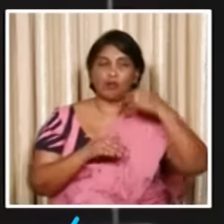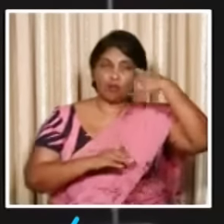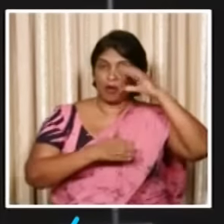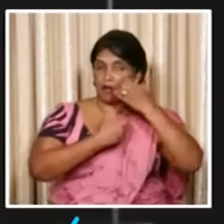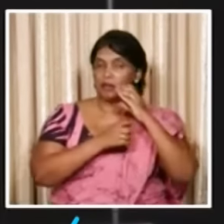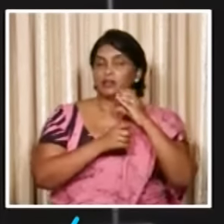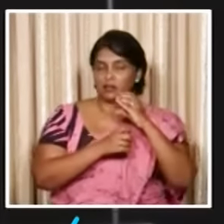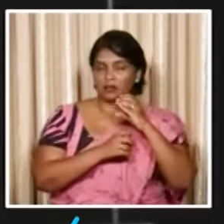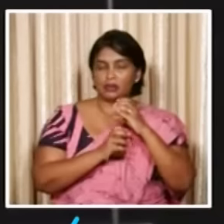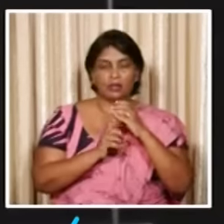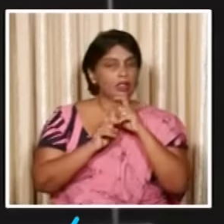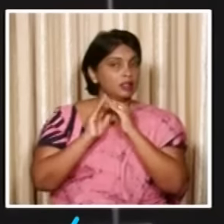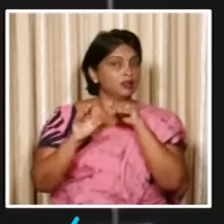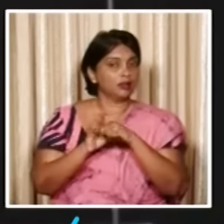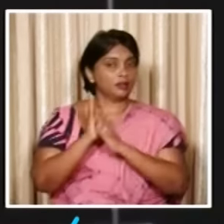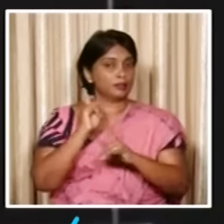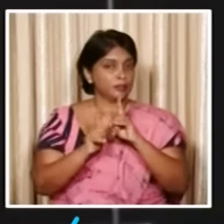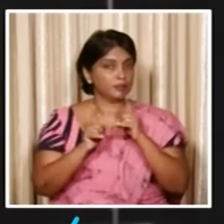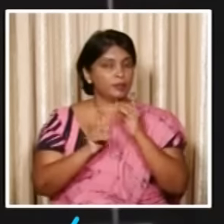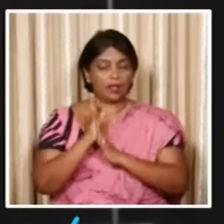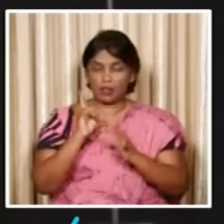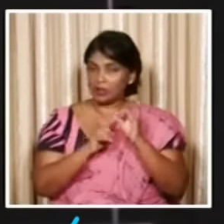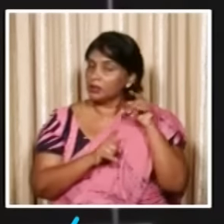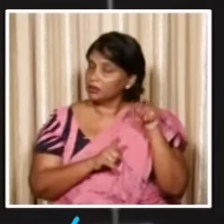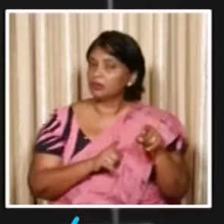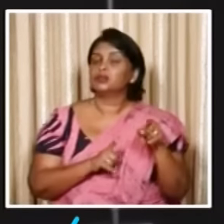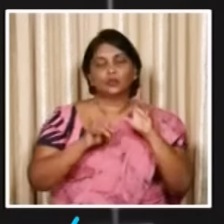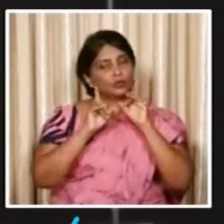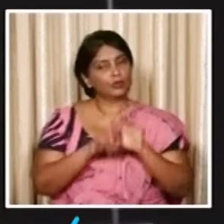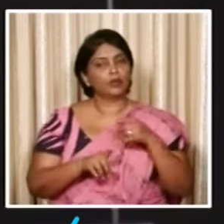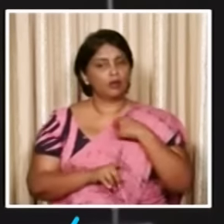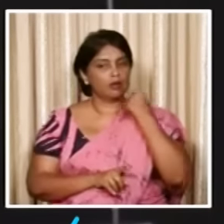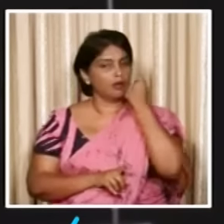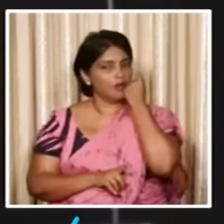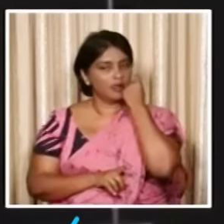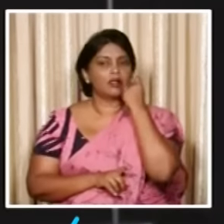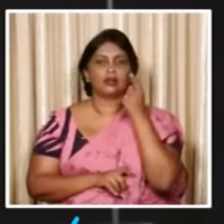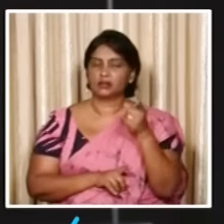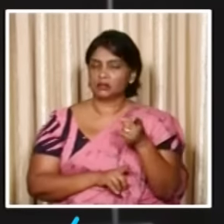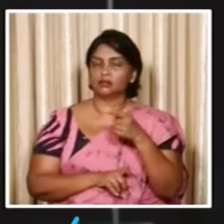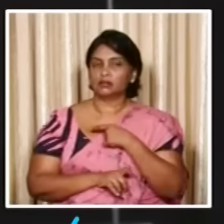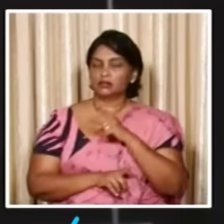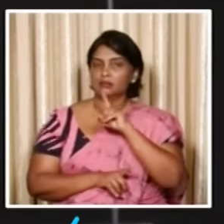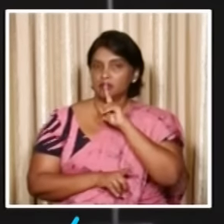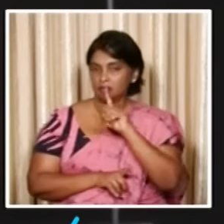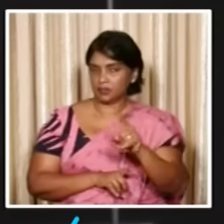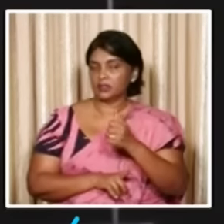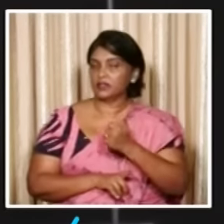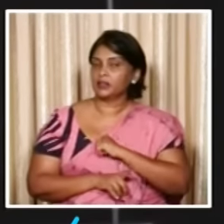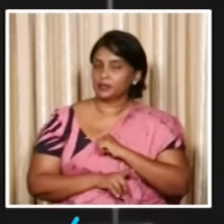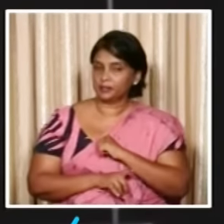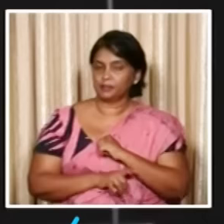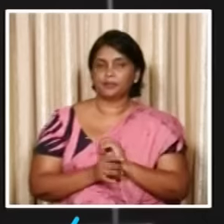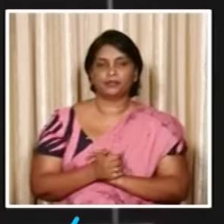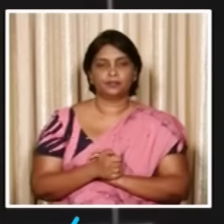முழுவதற்குமே இது காரணம். எங்களை பொறுத்தவரை நாங்கள் நேரடியாக குற்றம் சாட்ட வேண்டியவர் தொல்பொருள் துறைக்கு அமைச்சராக இருக்கின்ற விதுர விக்ரமநாயக்க அவர்கள். அவர்